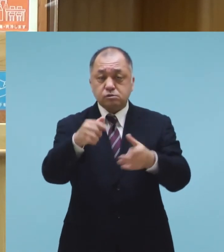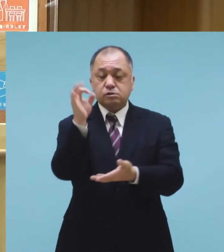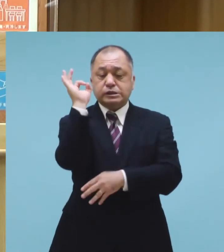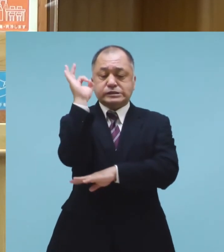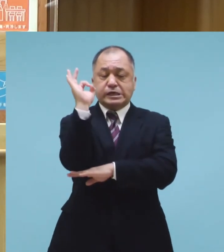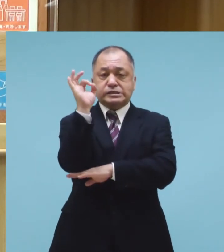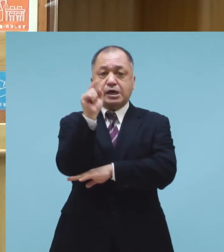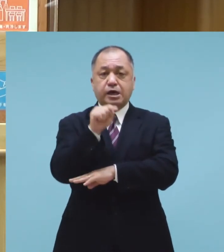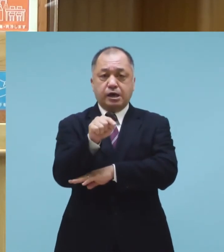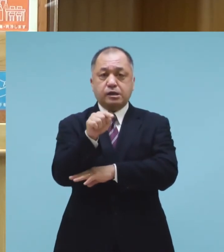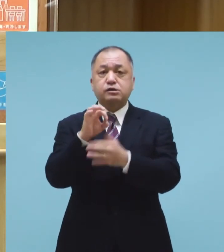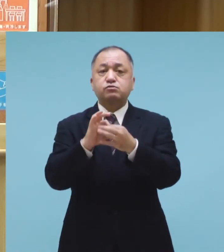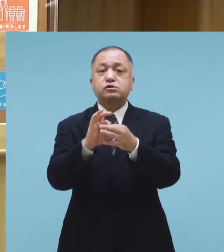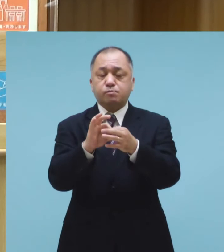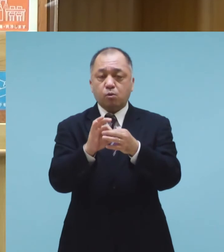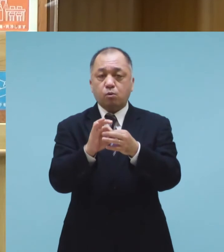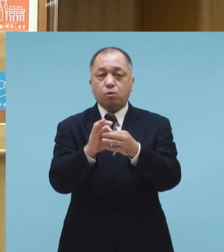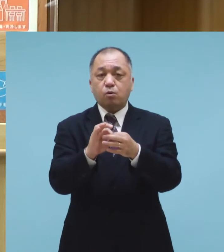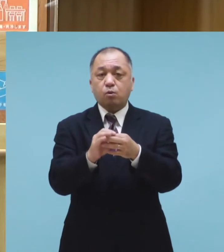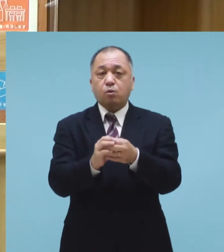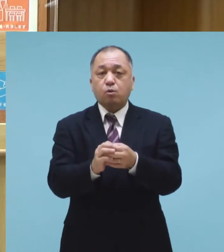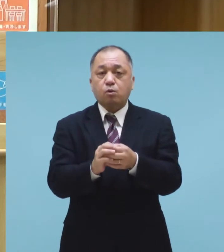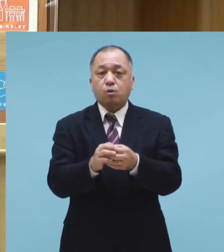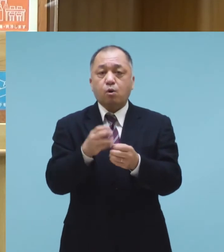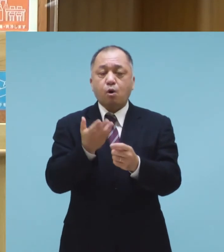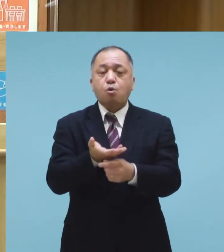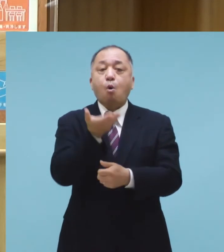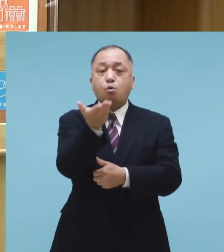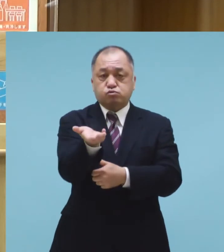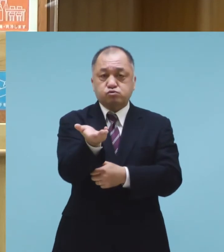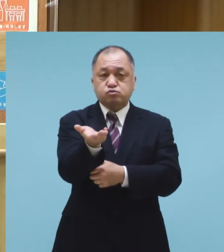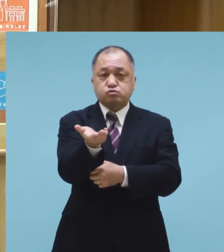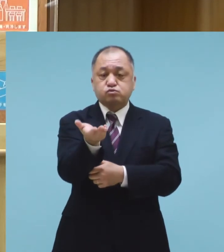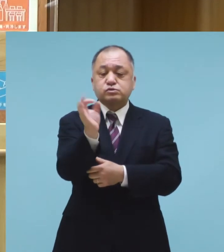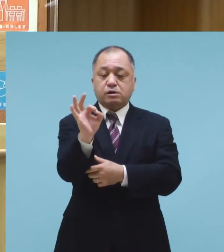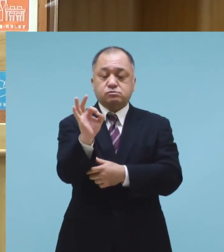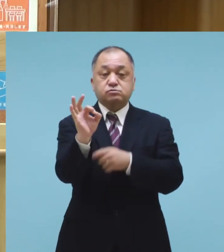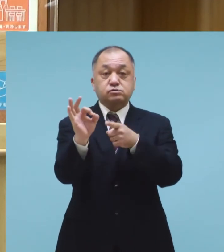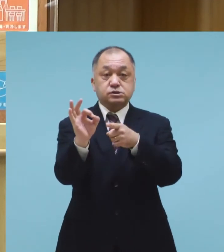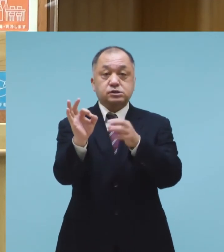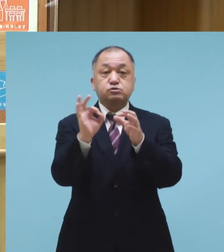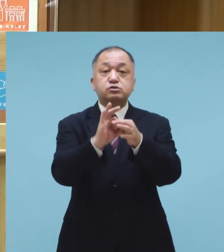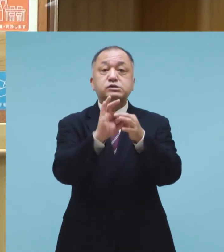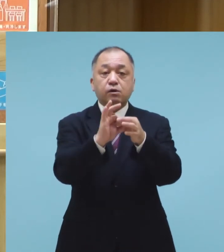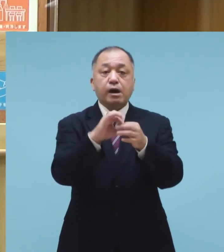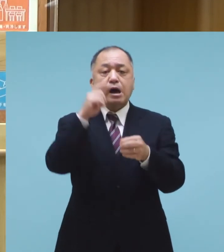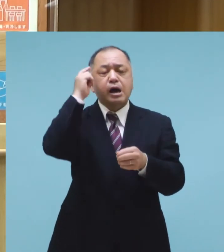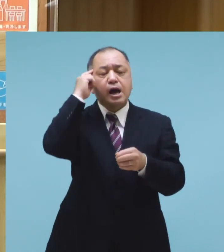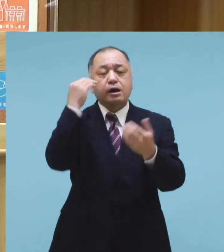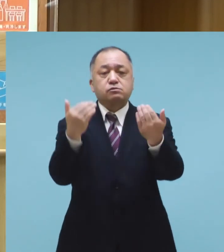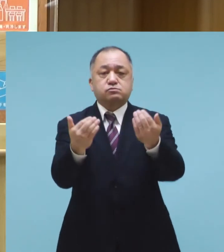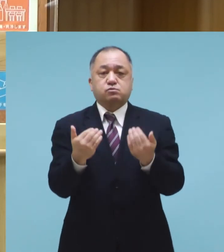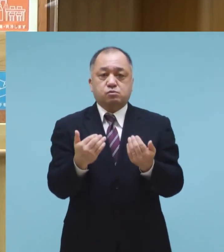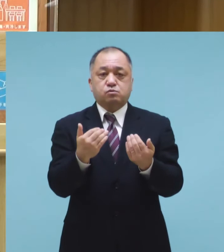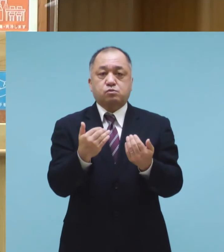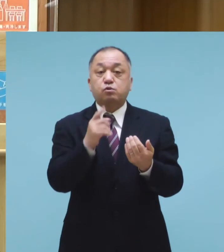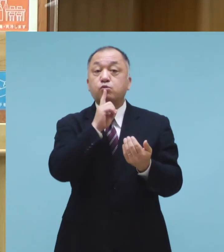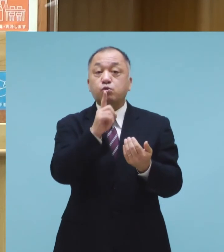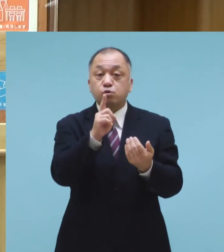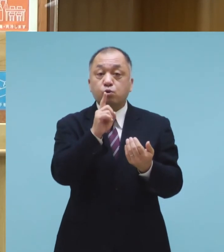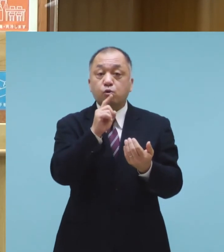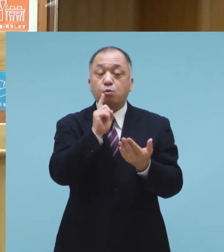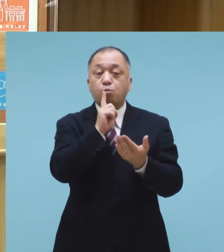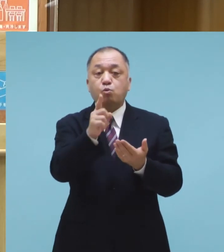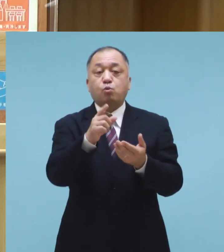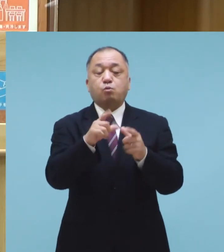こういったものも踏まえてその交付額について考えるべしということを申し上げて、